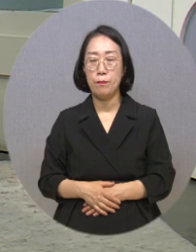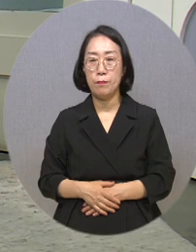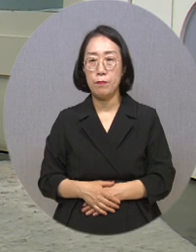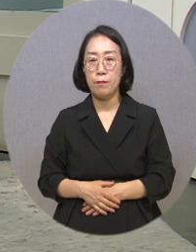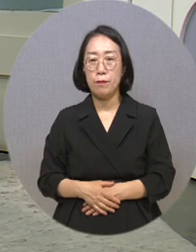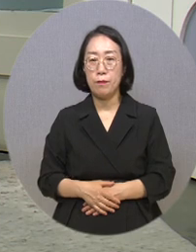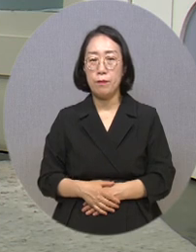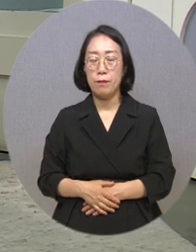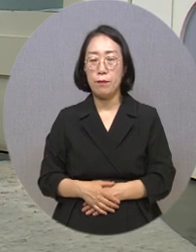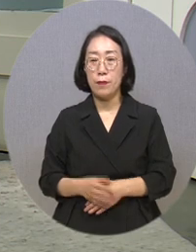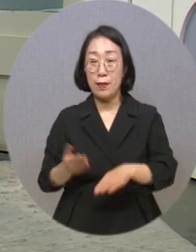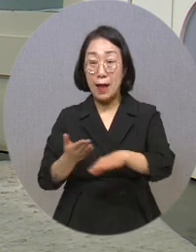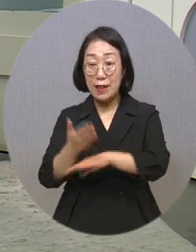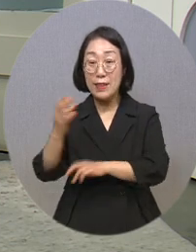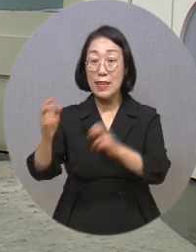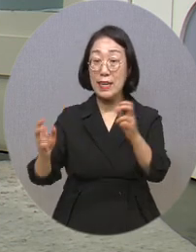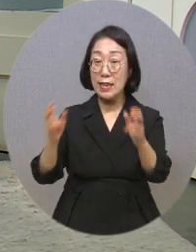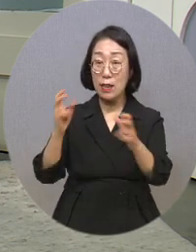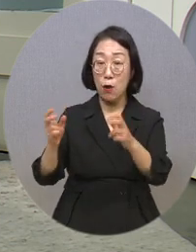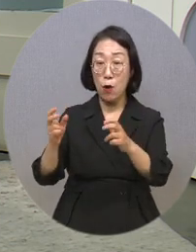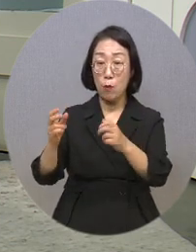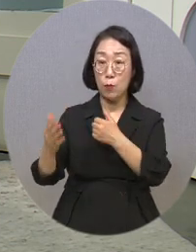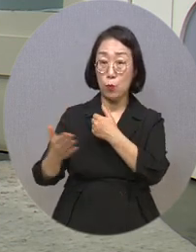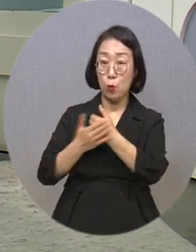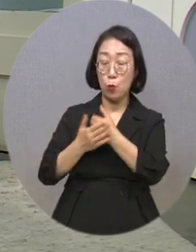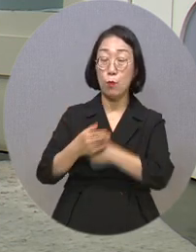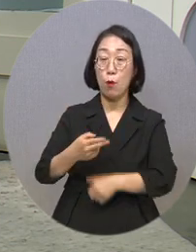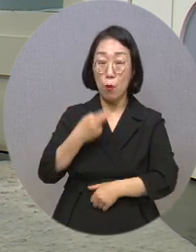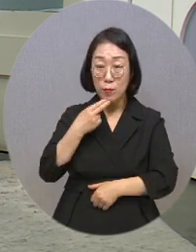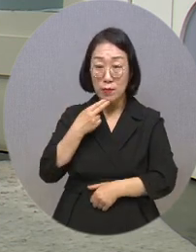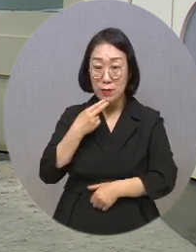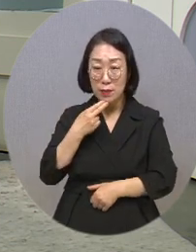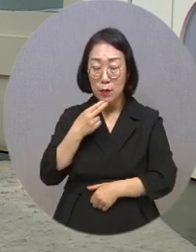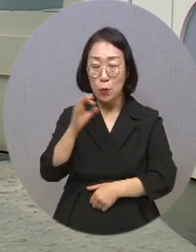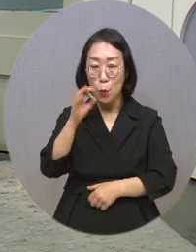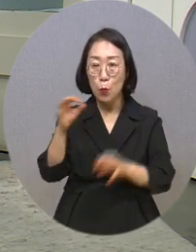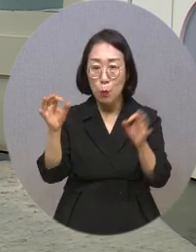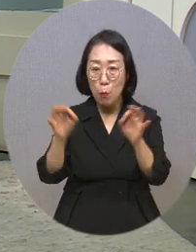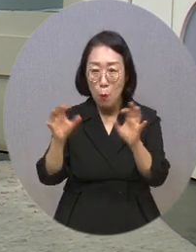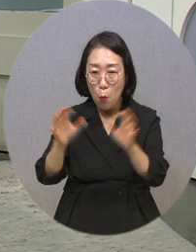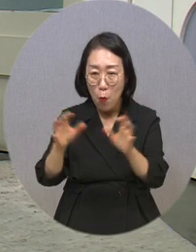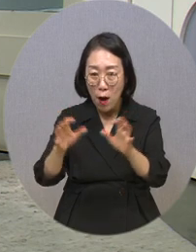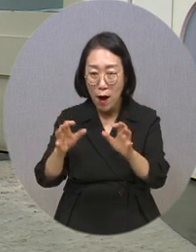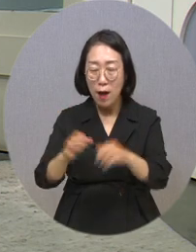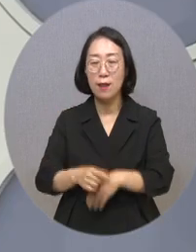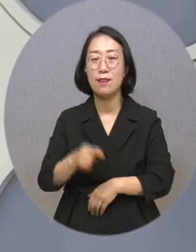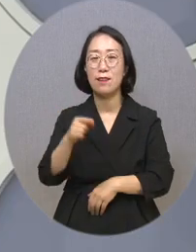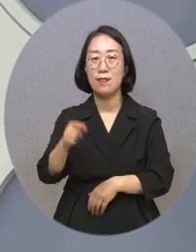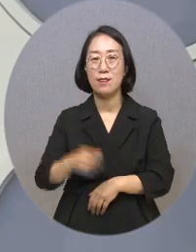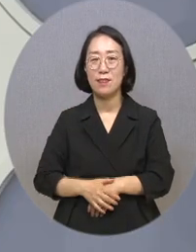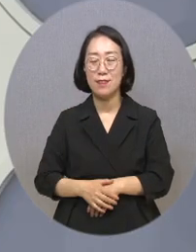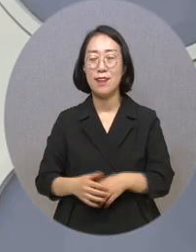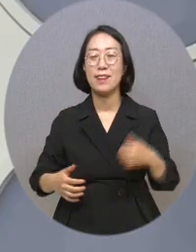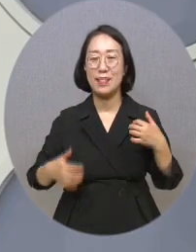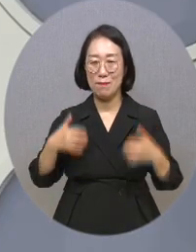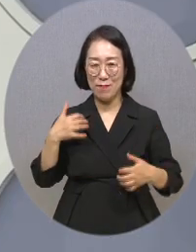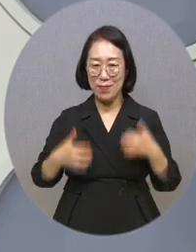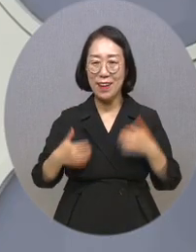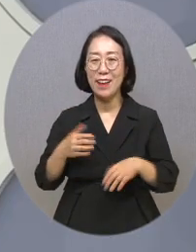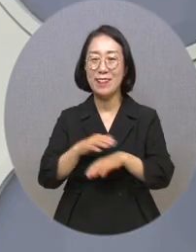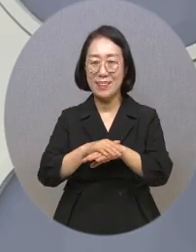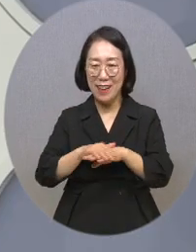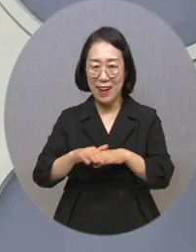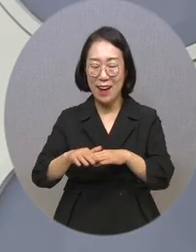그 외부 기업의 그런 거 기부 없이 하는 거 치고는 저희가 기쁘게 뭐 잘